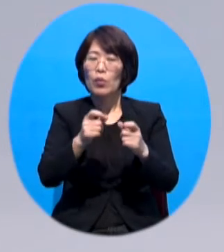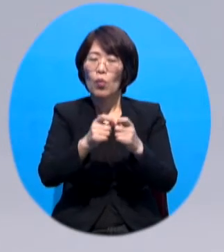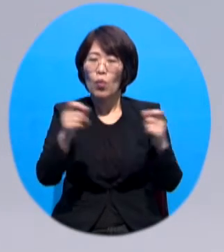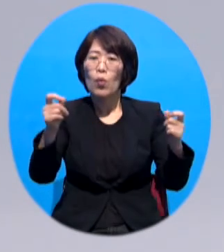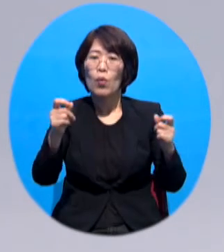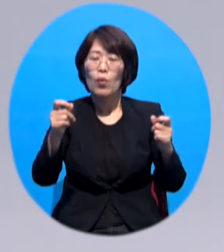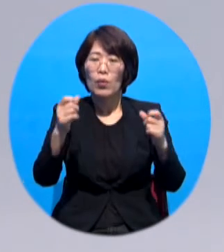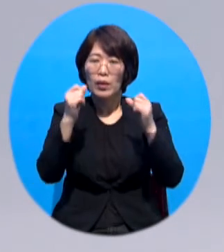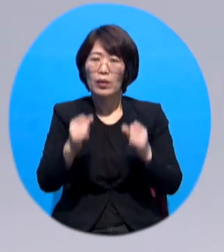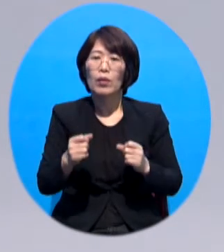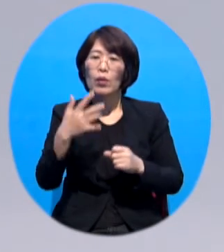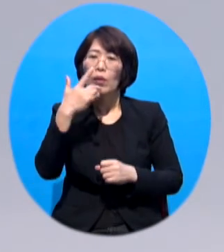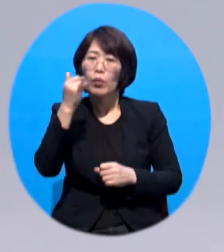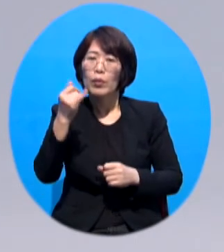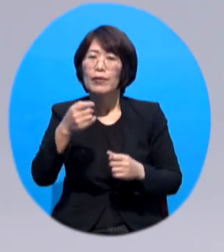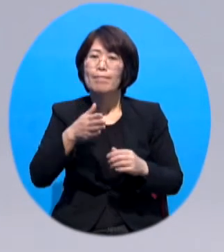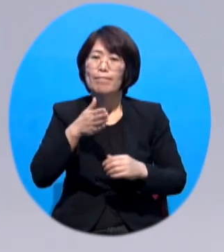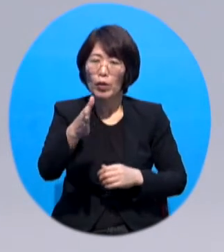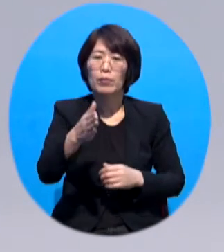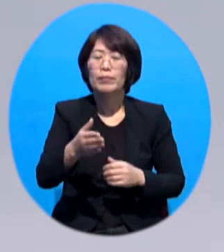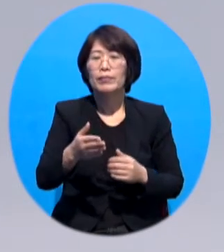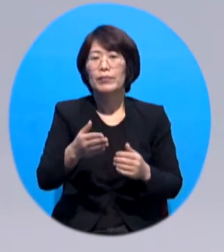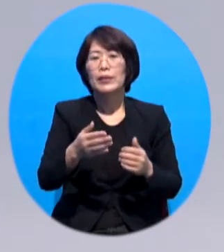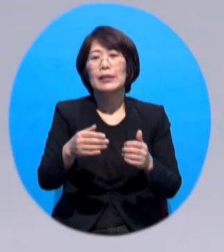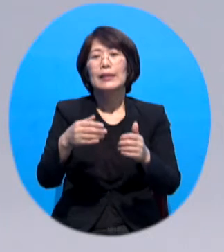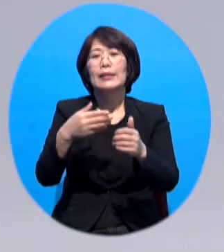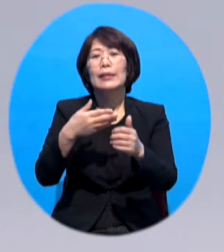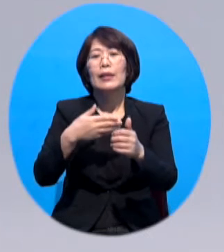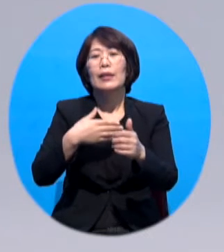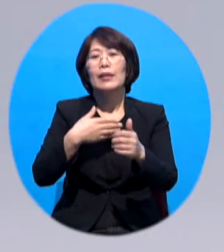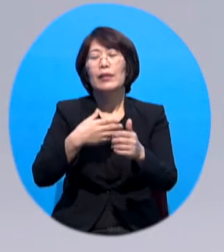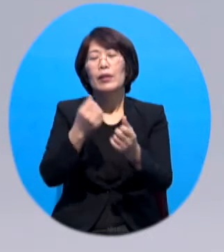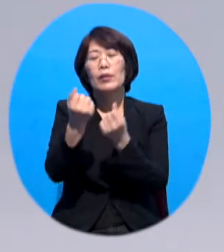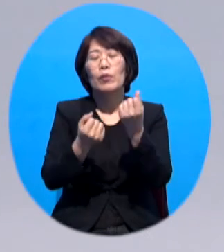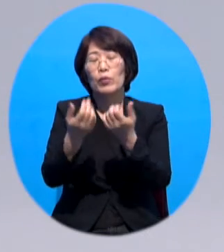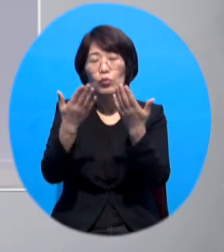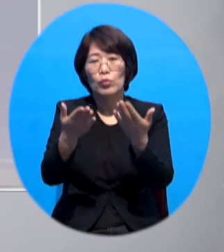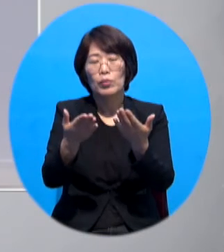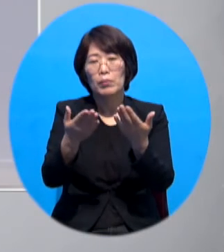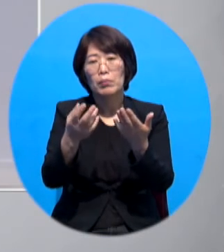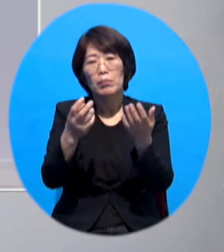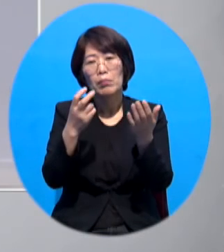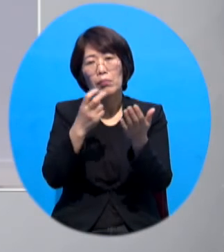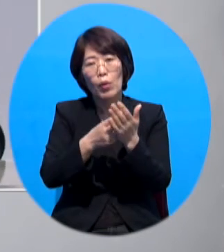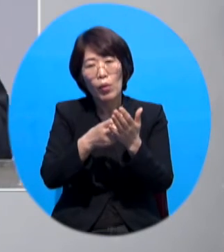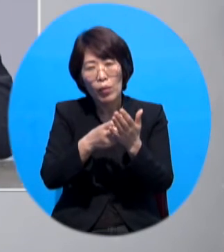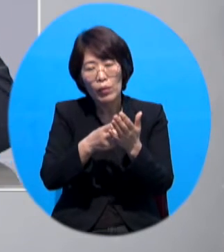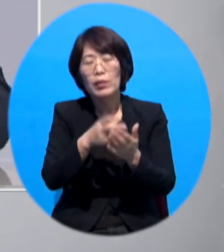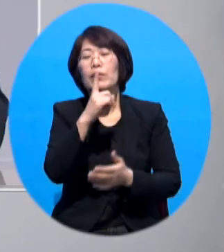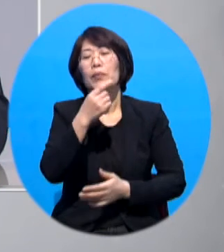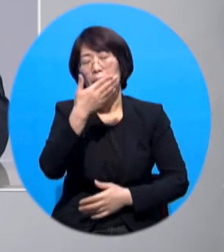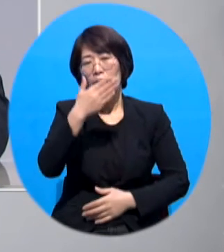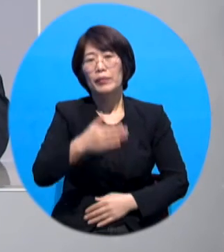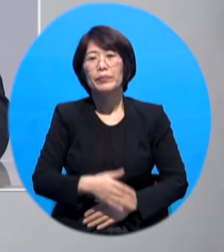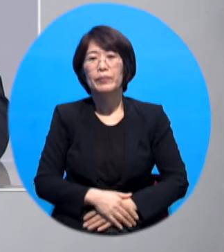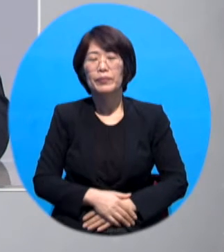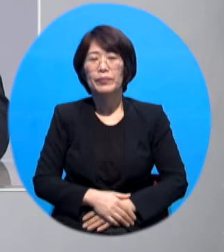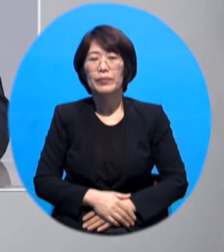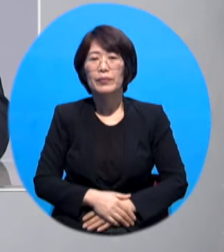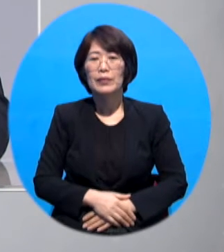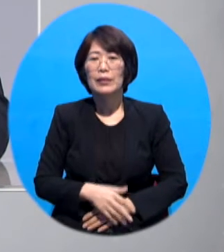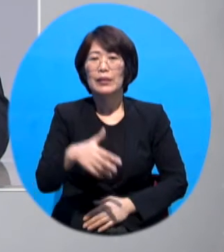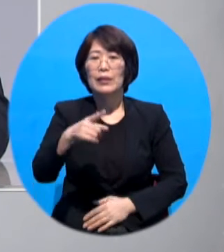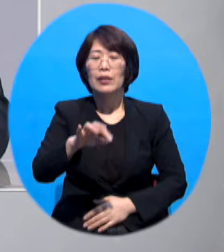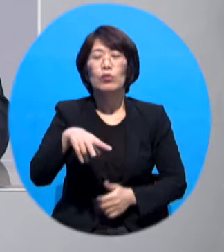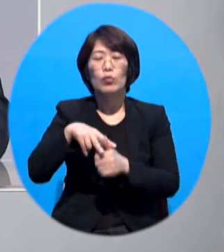전문적으로 또 학부모들에게 전문적으로 안내할 수 있는 이런 방법이 있다면 가능하리라고 봅니다 으 이번엔